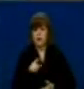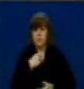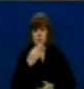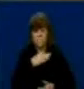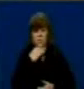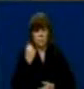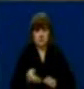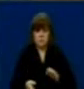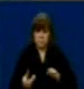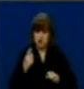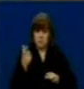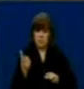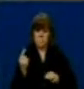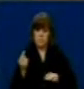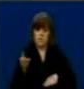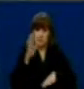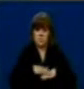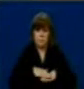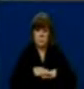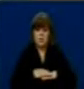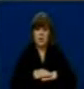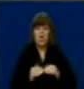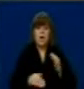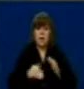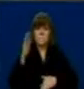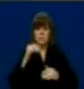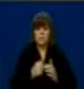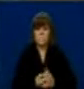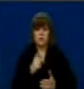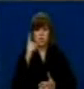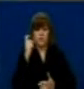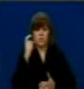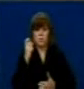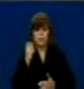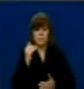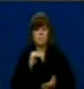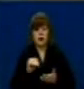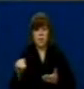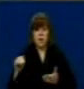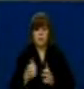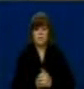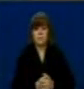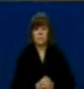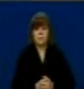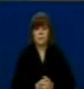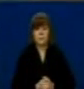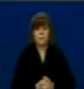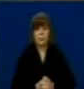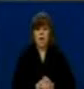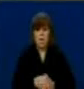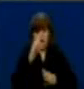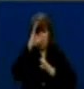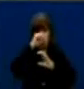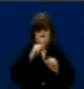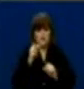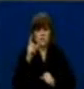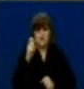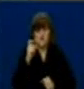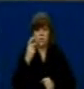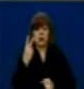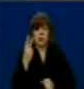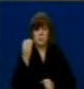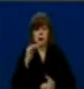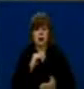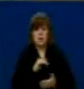se dyfishohen për administrat nga 100.000 euro në 210.000 euro, kurse për ambasada nga 120.000